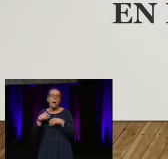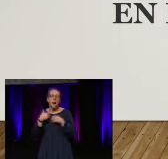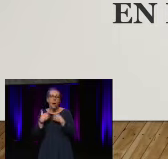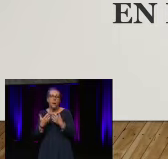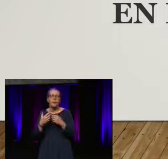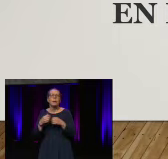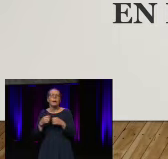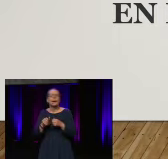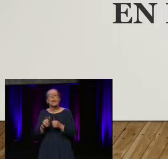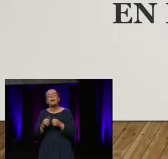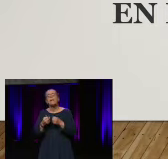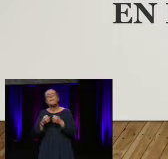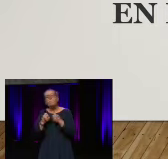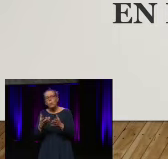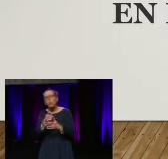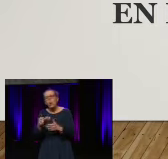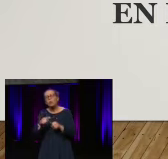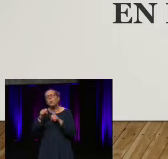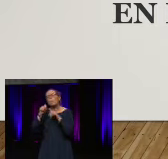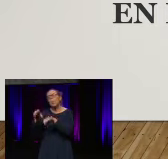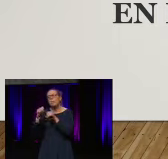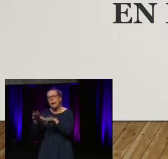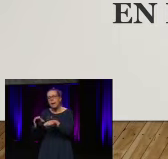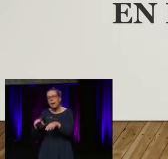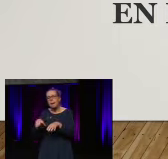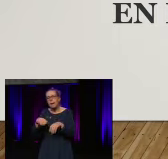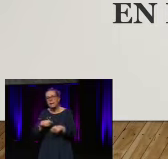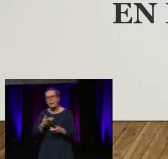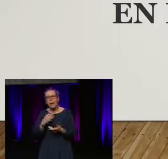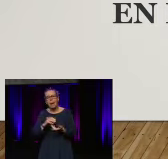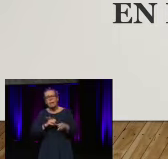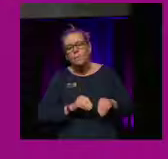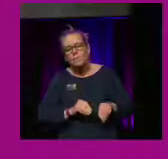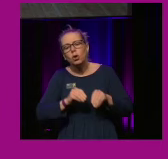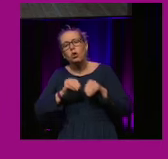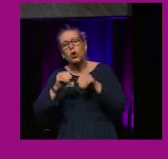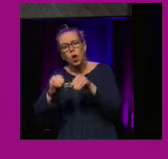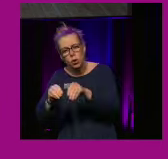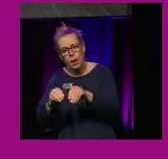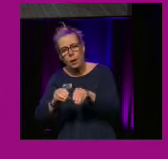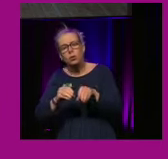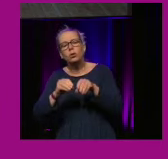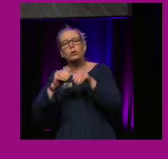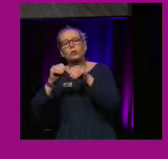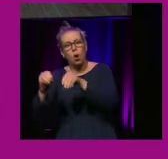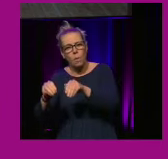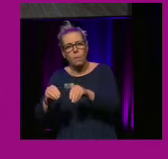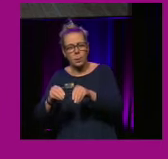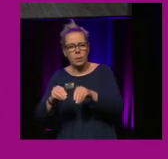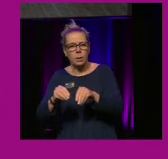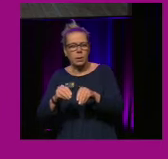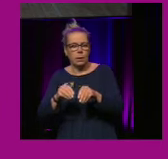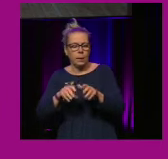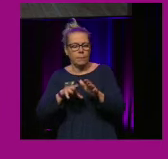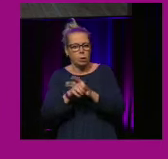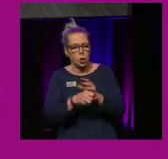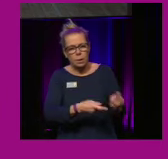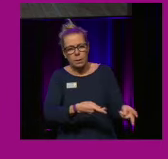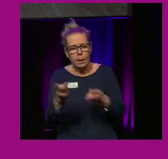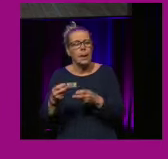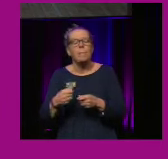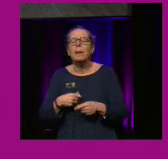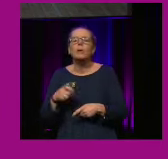ger bara den effekten att det kan fördröja och skjuta upp en färd ur demokratin. Men kan aldrig vara fullständigt